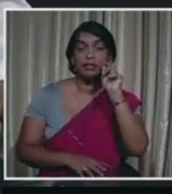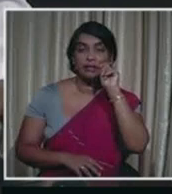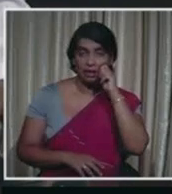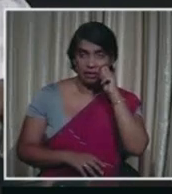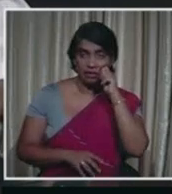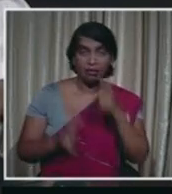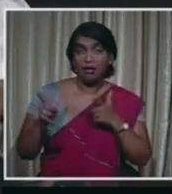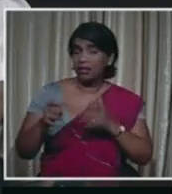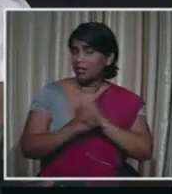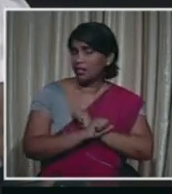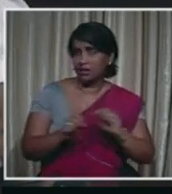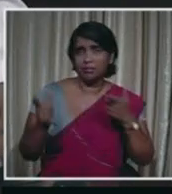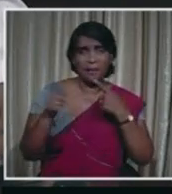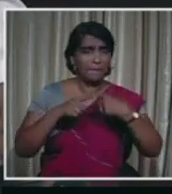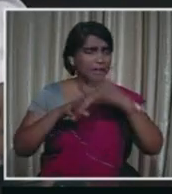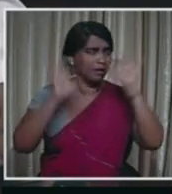නිරායුධ